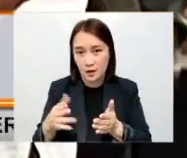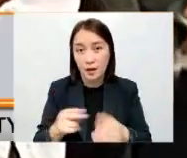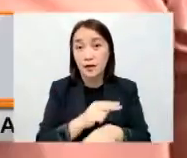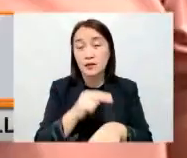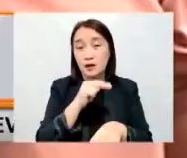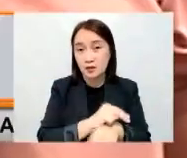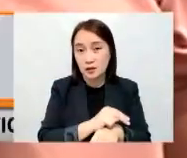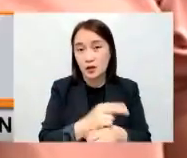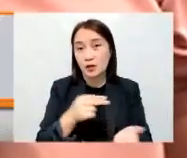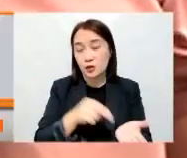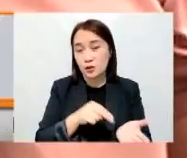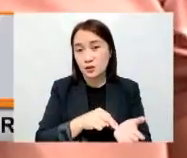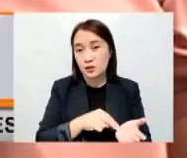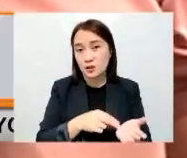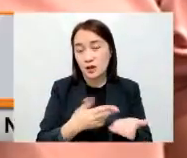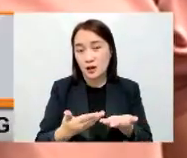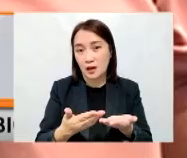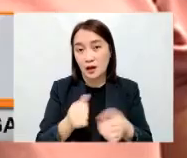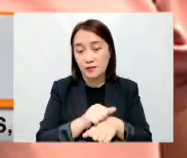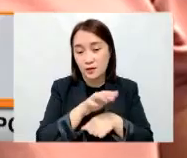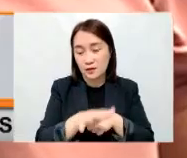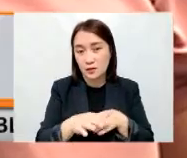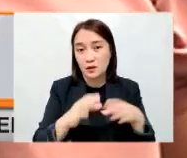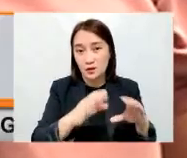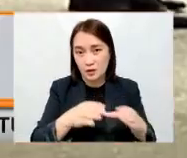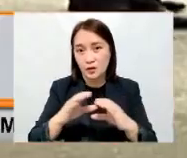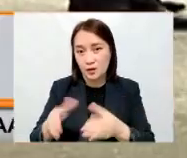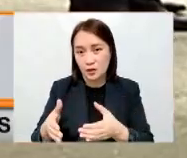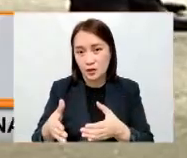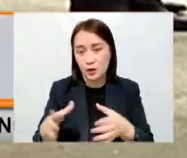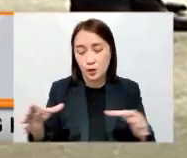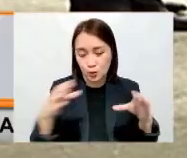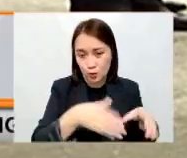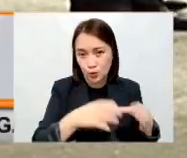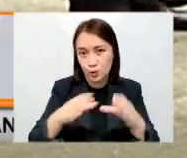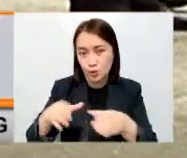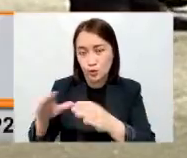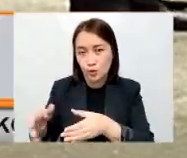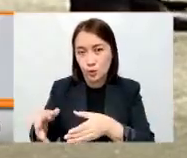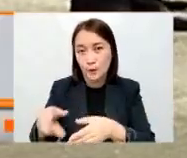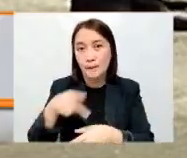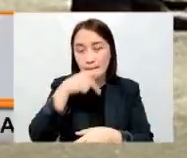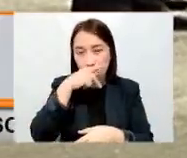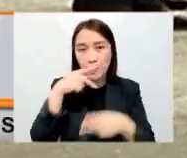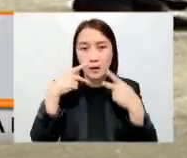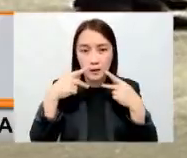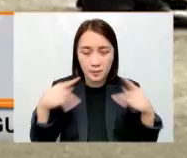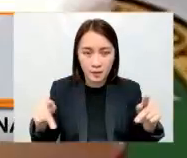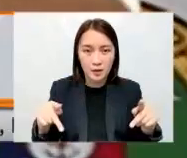Council. Bubuuin daw yan ng mga kinatawan mula sa mga nursing groups pati na sa public and private health sector. So